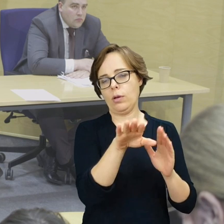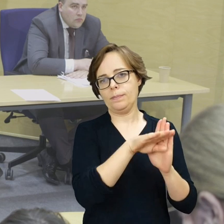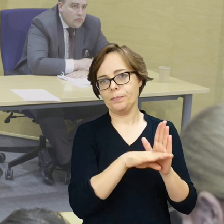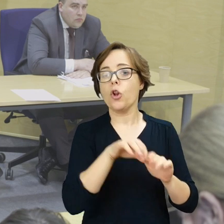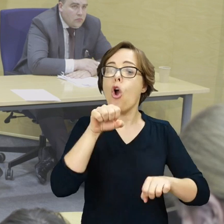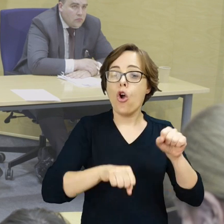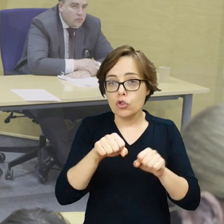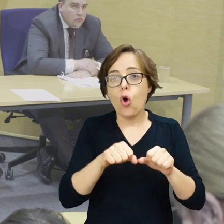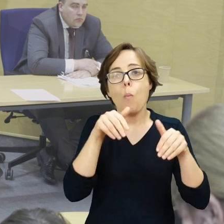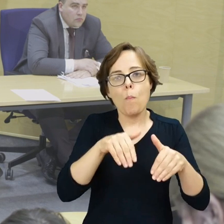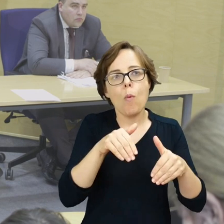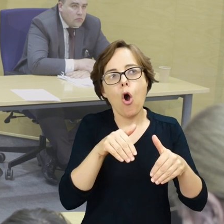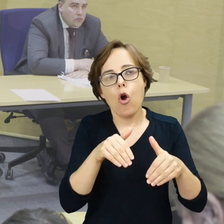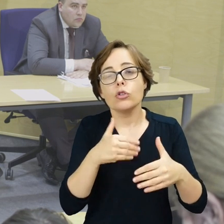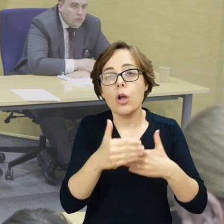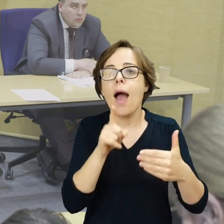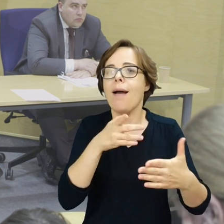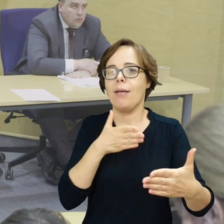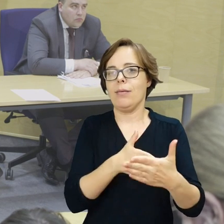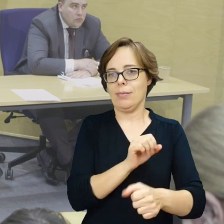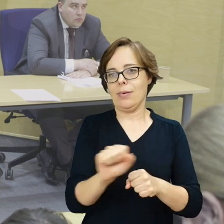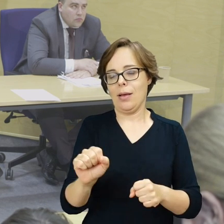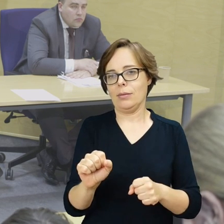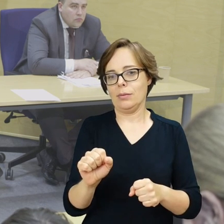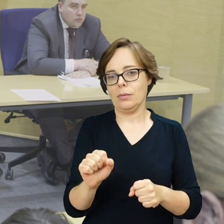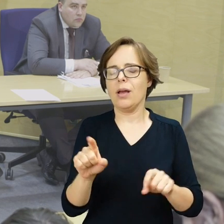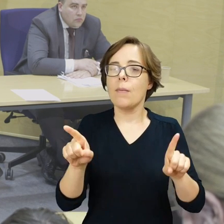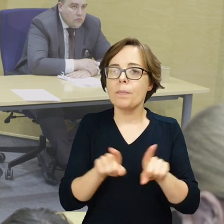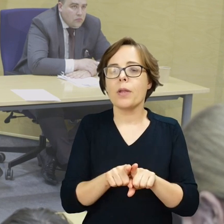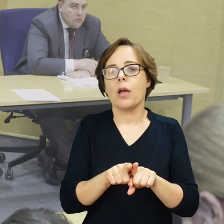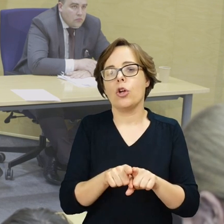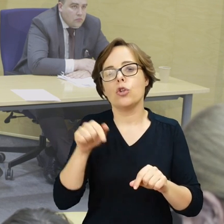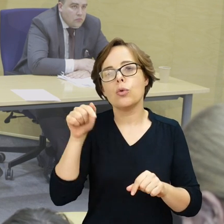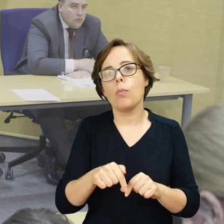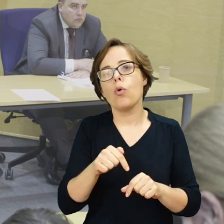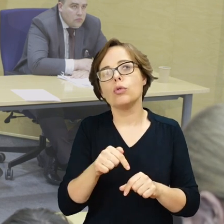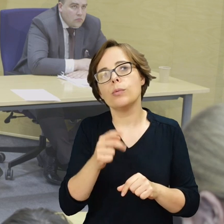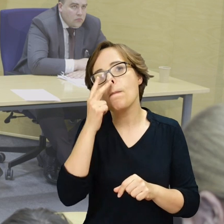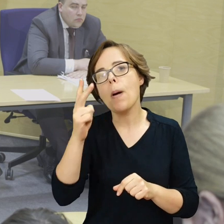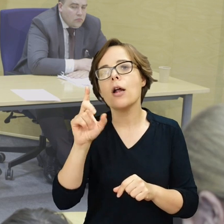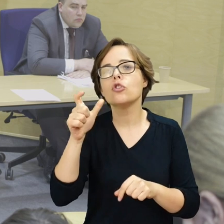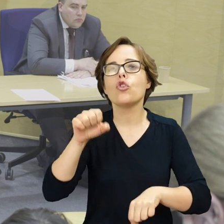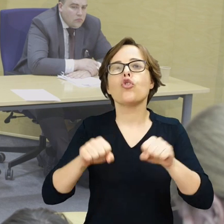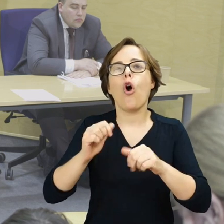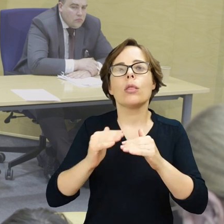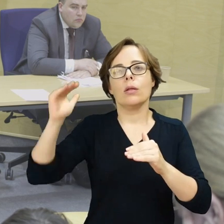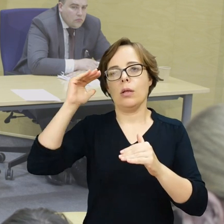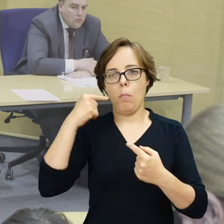pewnej granicy, ale musi się liczyć z tym, co powiedział sąd przełożony.